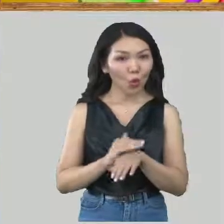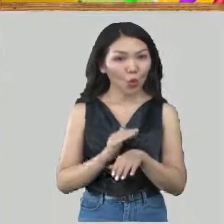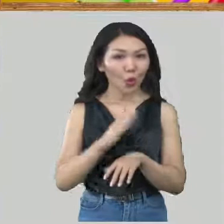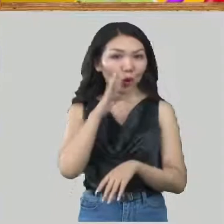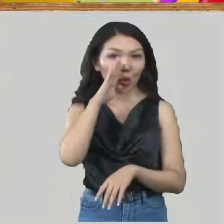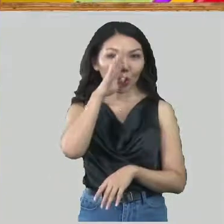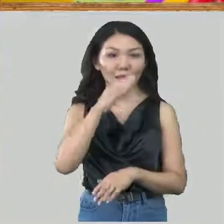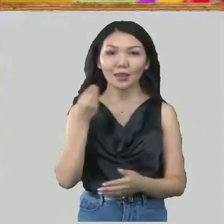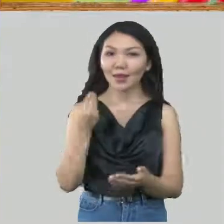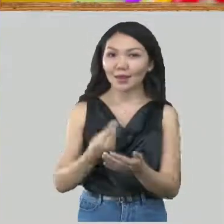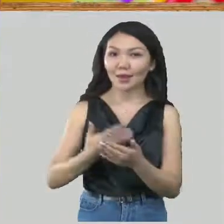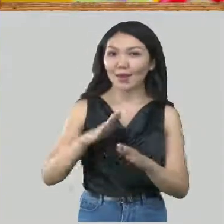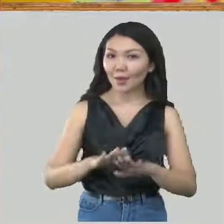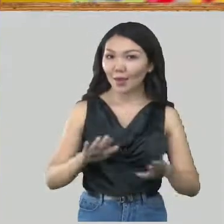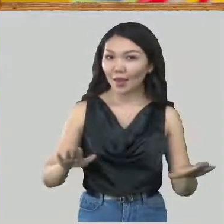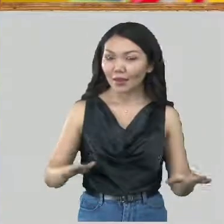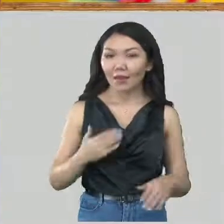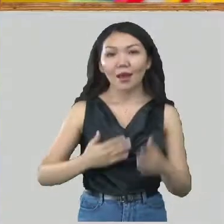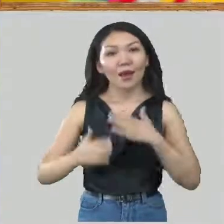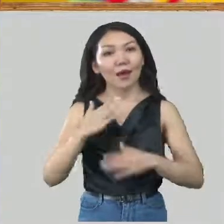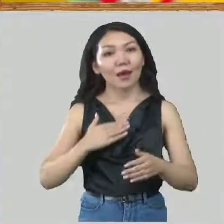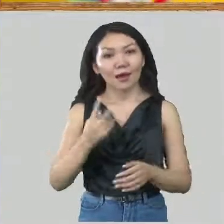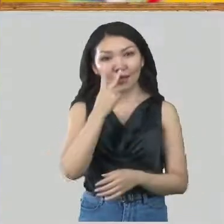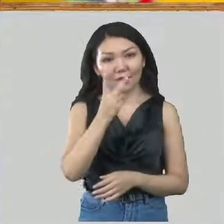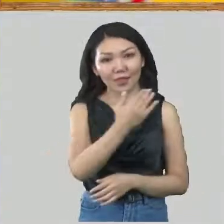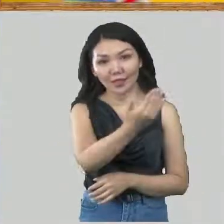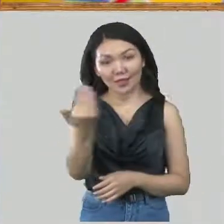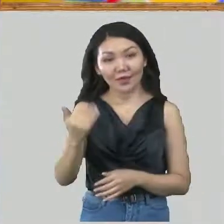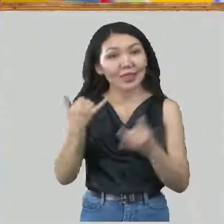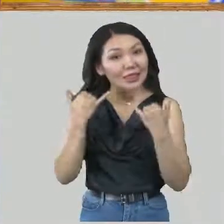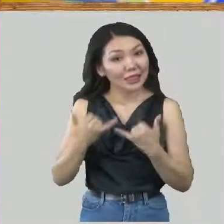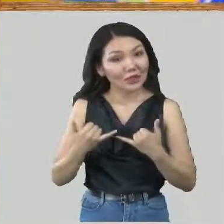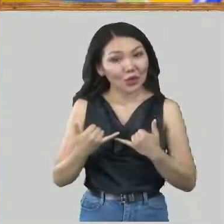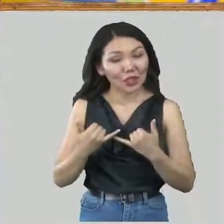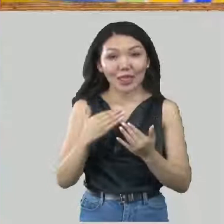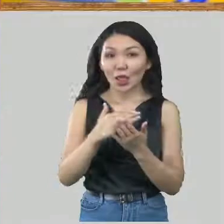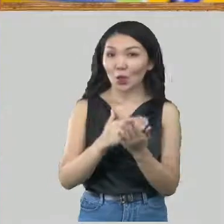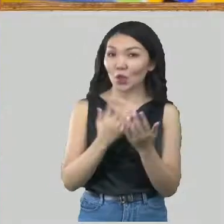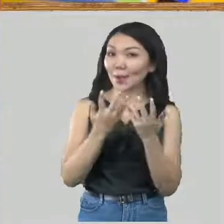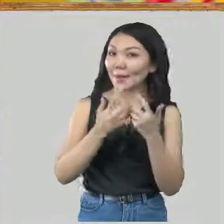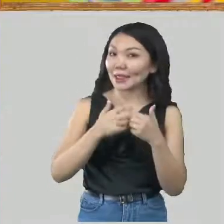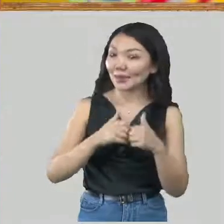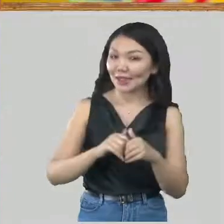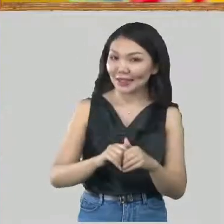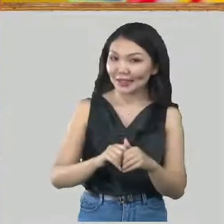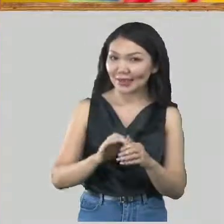Доброе утро, дорогие ребята! Я рада видеть вас сегодня на уроке